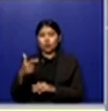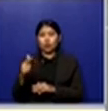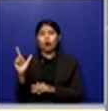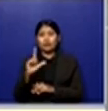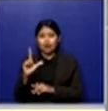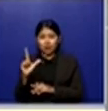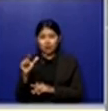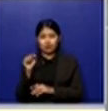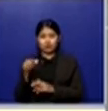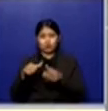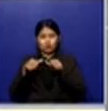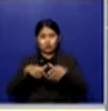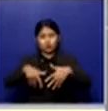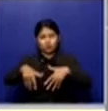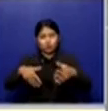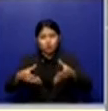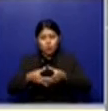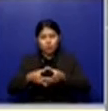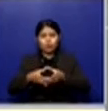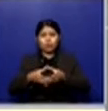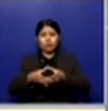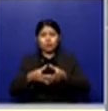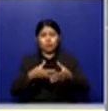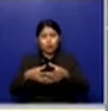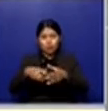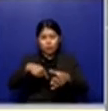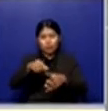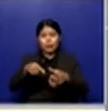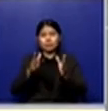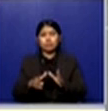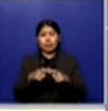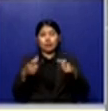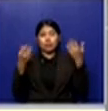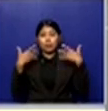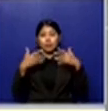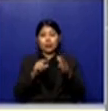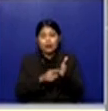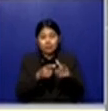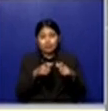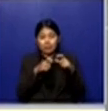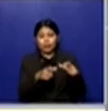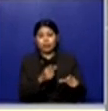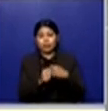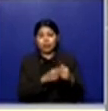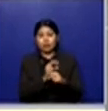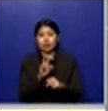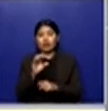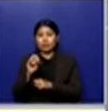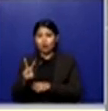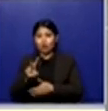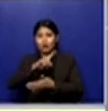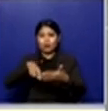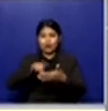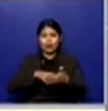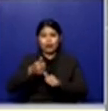ะครับเป็นชนเผ่าที่เพิ่งได้รับบัตรประจำตัวเมื่อพุทธศักราช2552เลือกตั้งเมื่อ